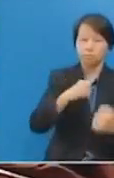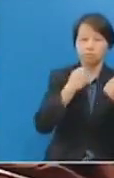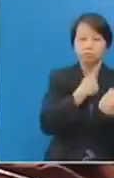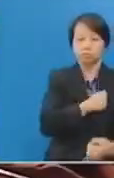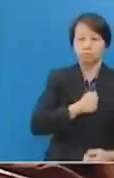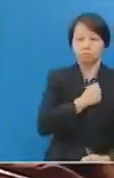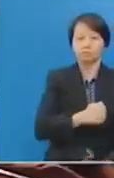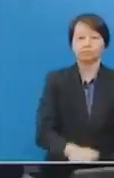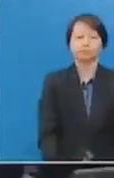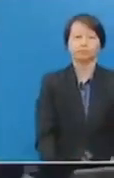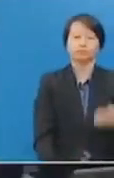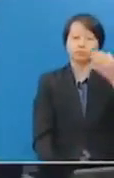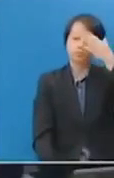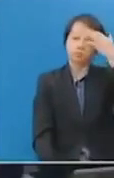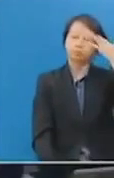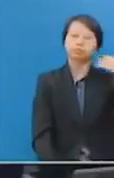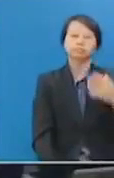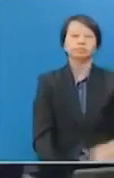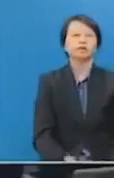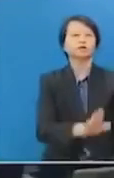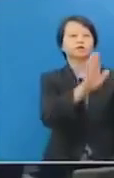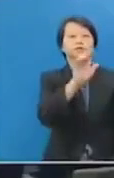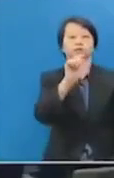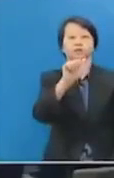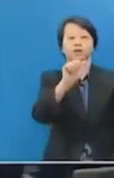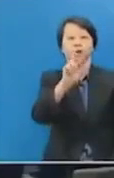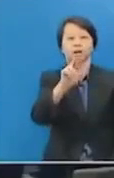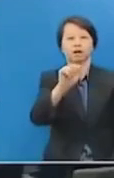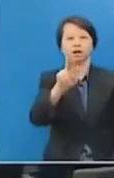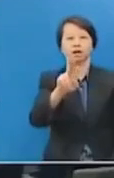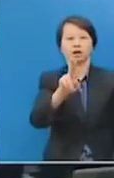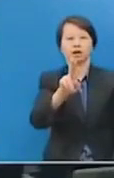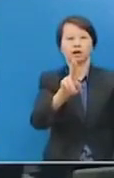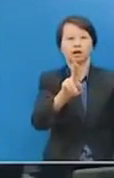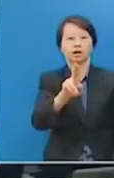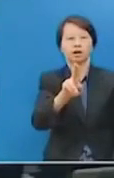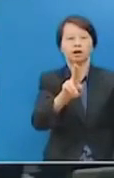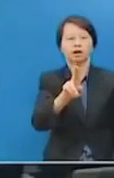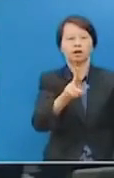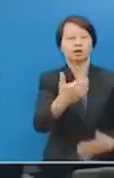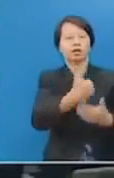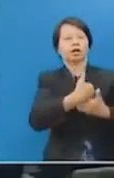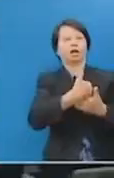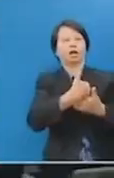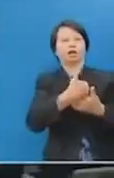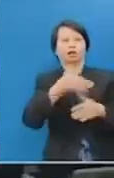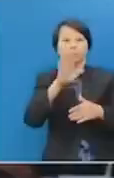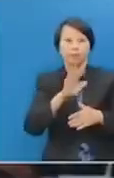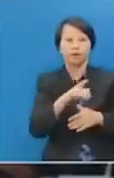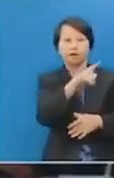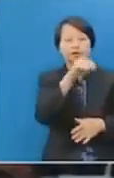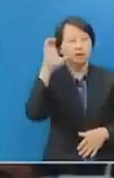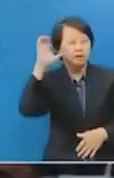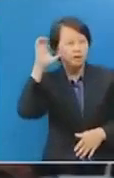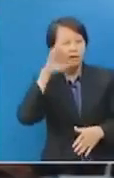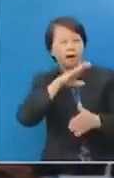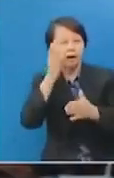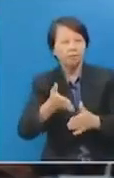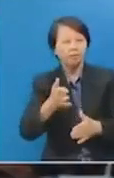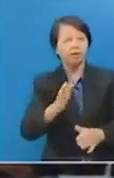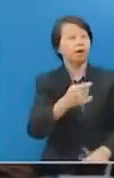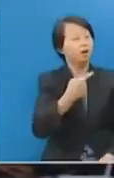haroni dc dia celah betul terletak di muhaffizh ini masalahnya dia tak dengar kita bantah